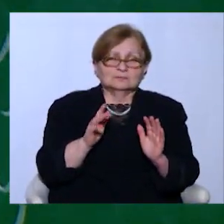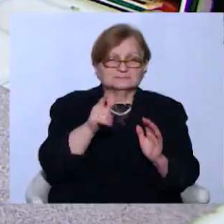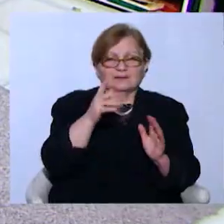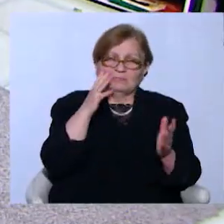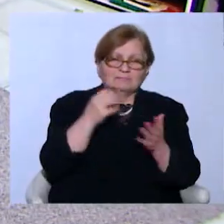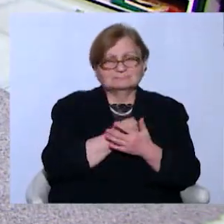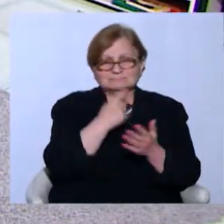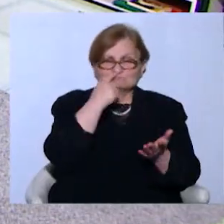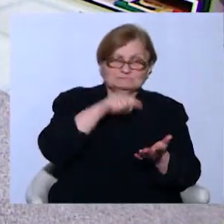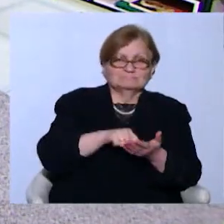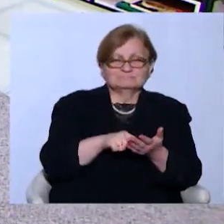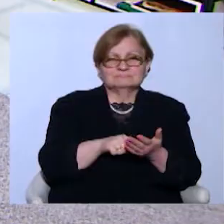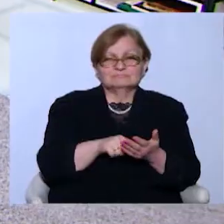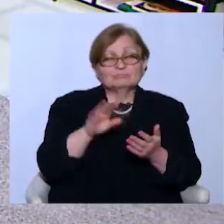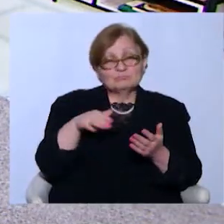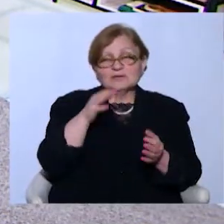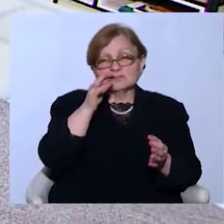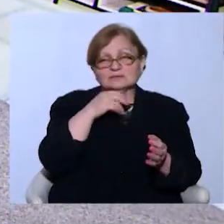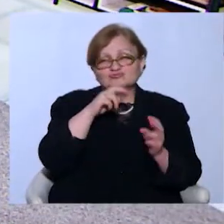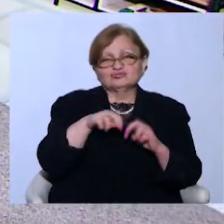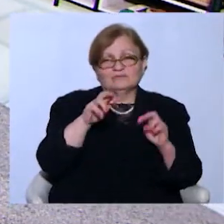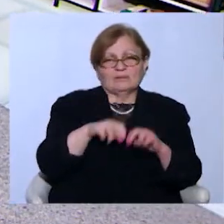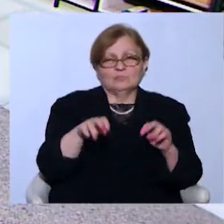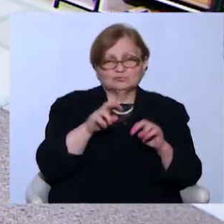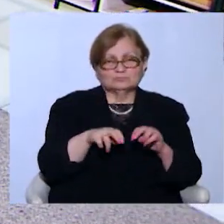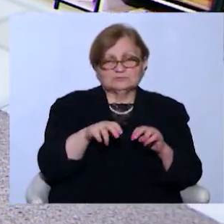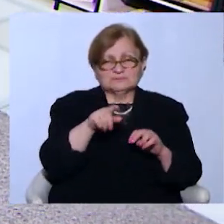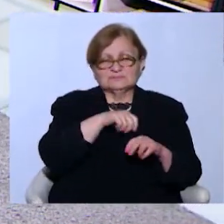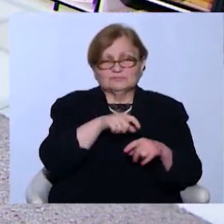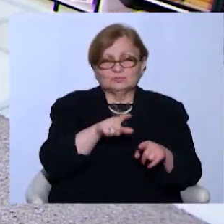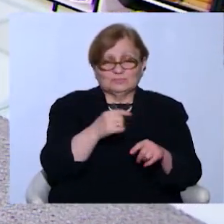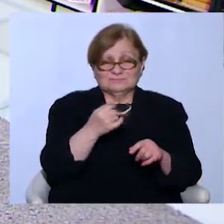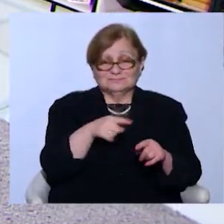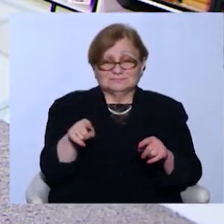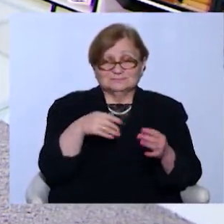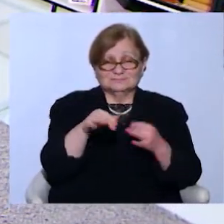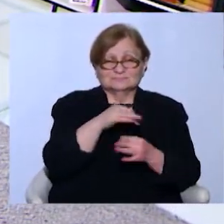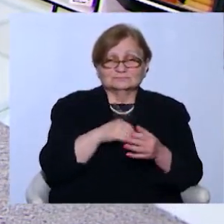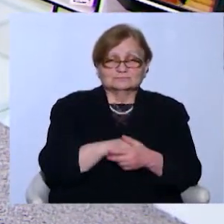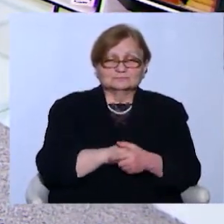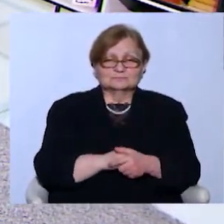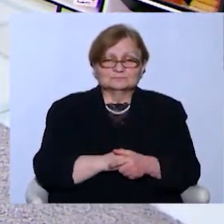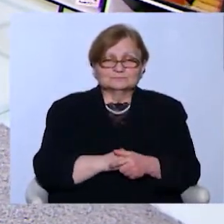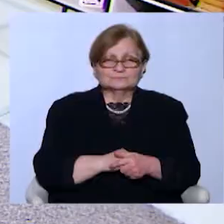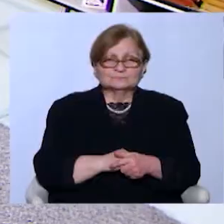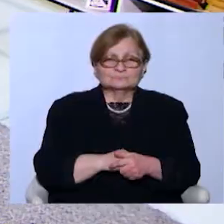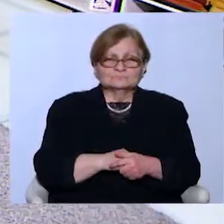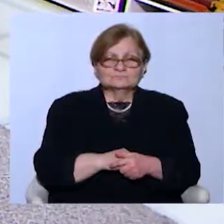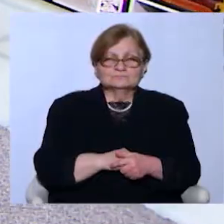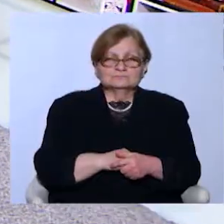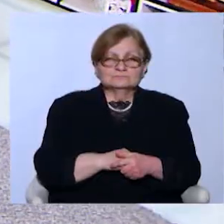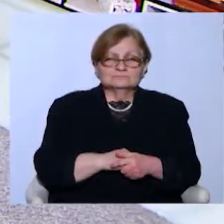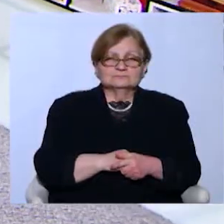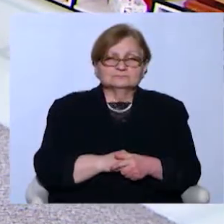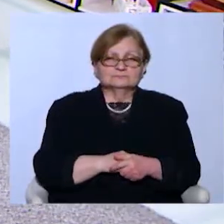იტყვიან. და მე რა შევამოწმეთ, რამდენად სწორედ გაარტყით და რამდენად ესე ვთქვათ ინტუიციურად მივხვდით რა რიცხვი იქნება.